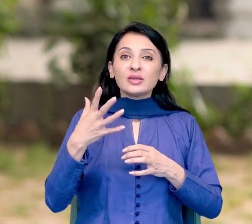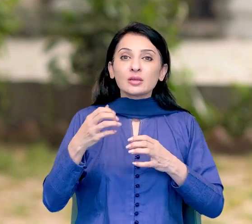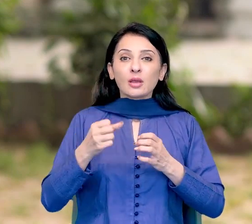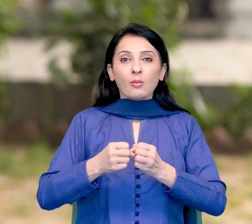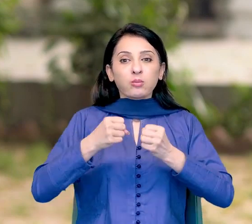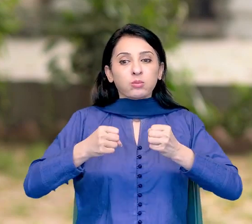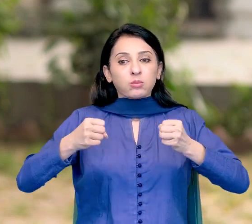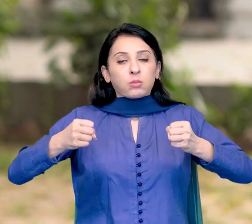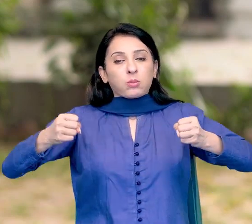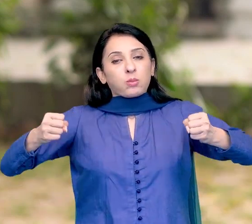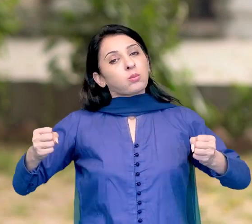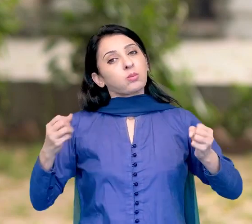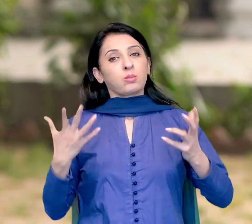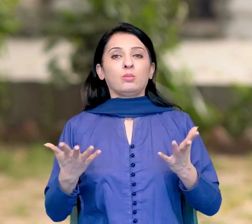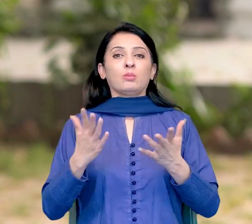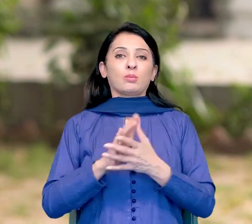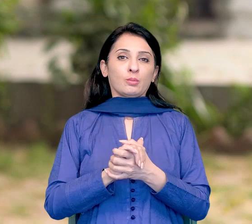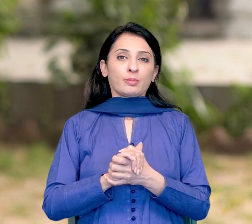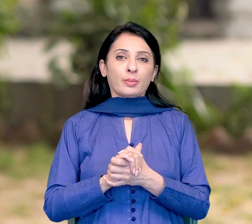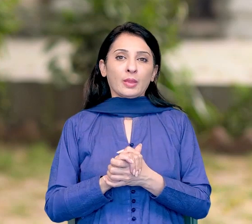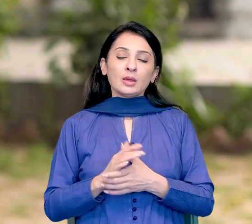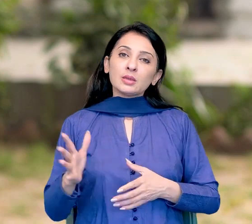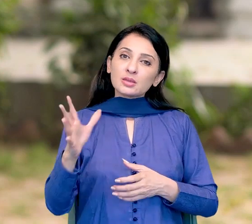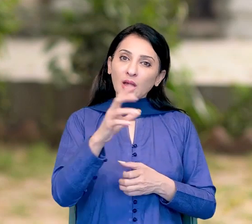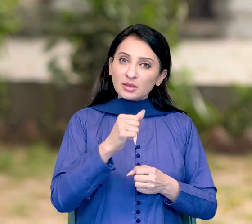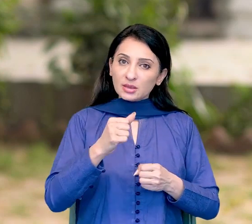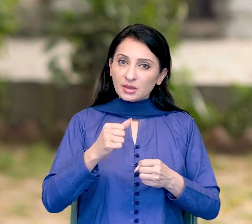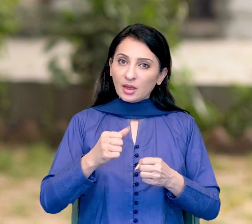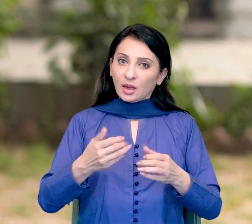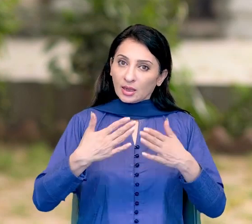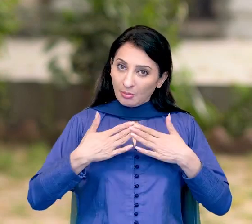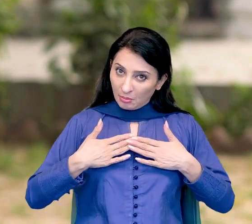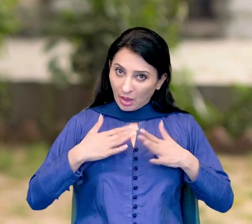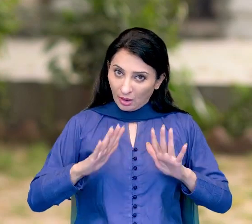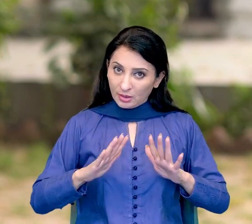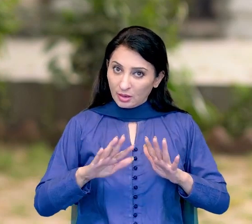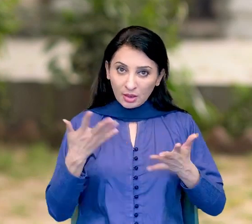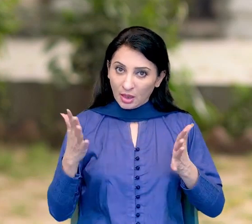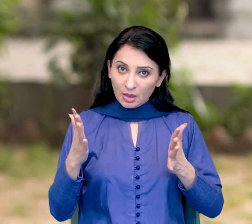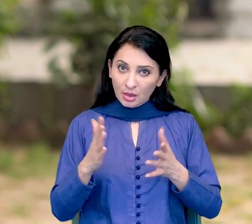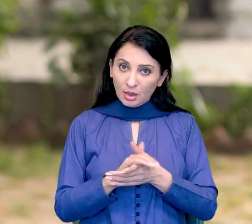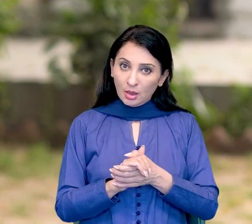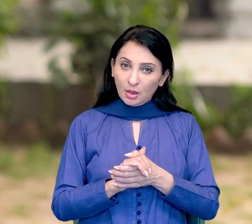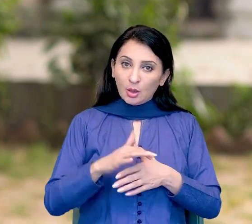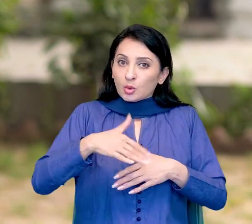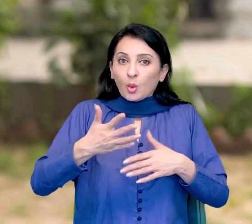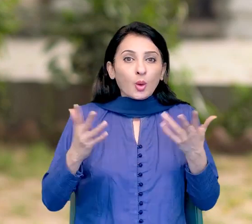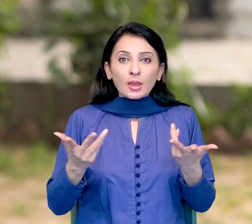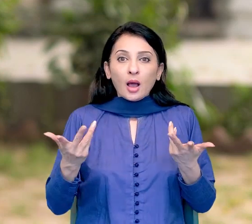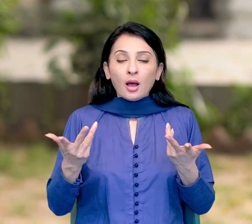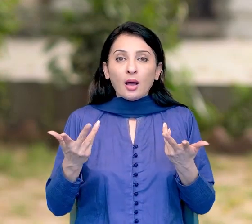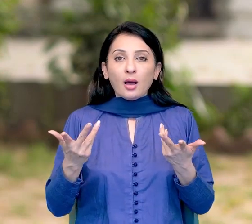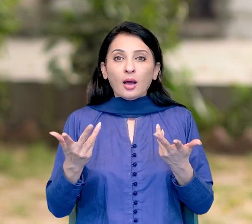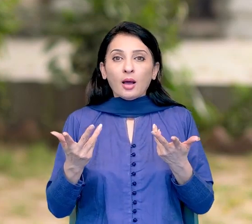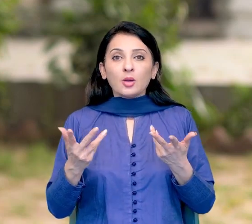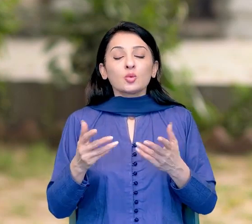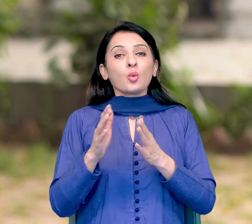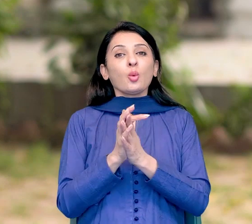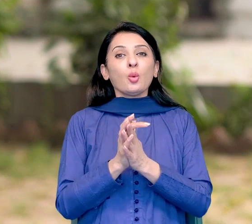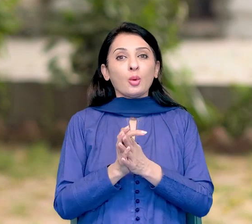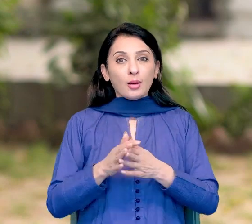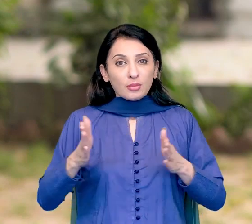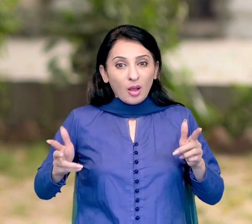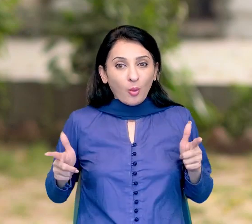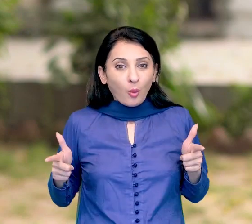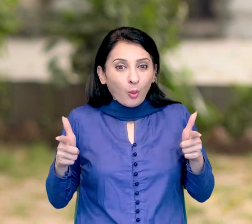زیادہ امکان ہو جاتا ہے. یہ ساری چیزیں اگر ہم اکنالج اور ایڈریس نہ کریں تو ویٹ مینجمنٹ بہت زیادہ مشکل کام